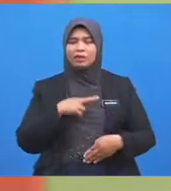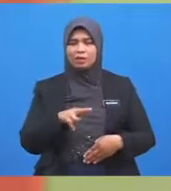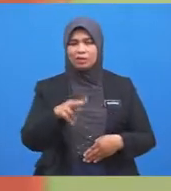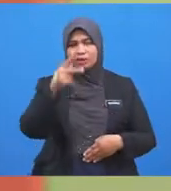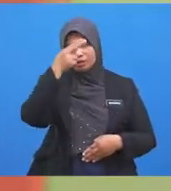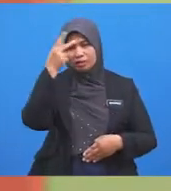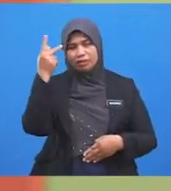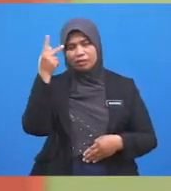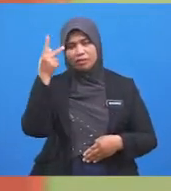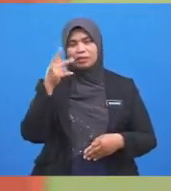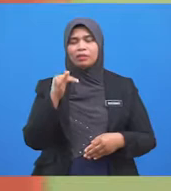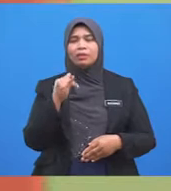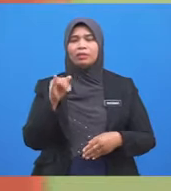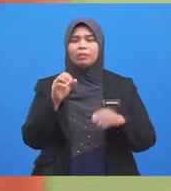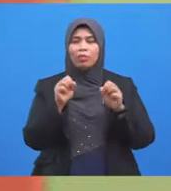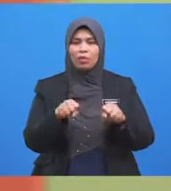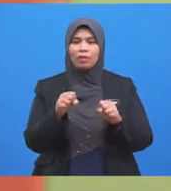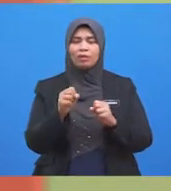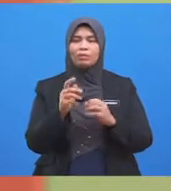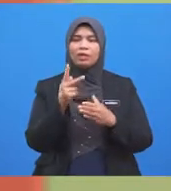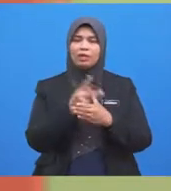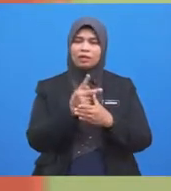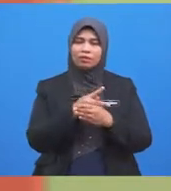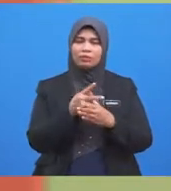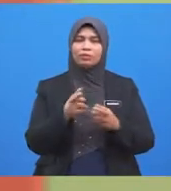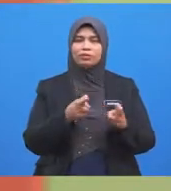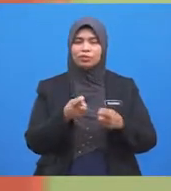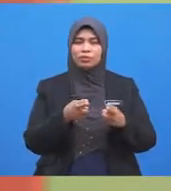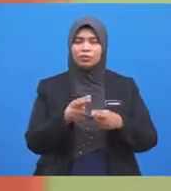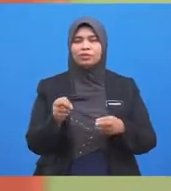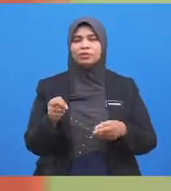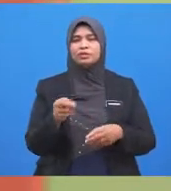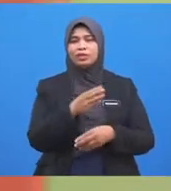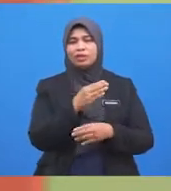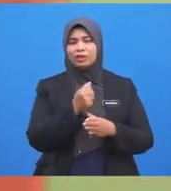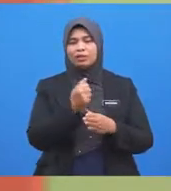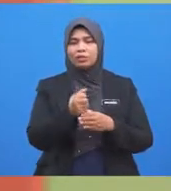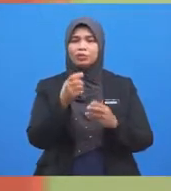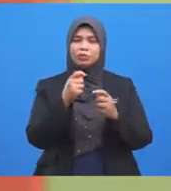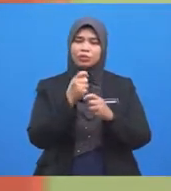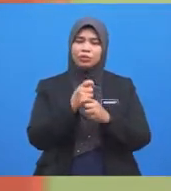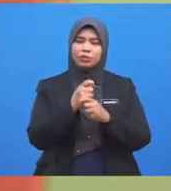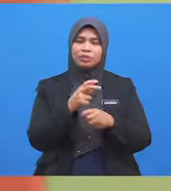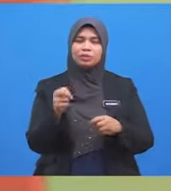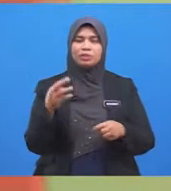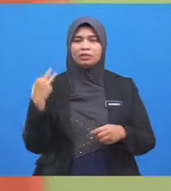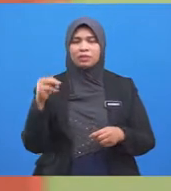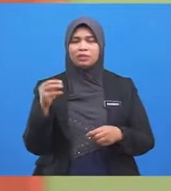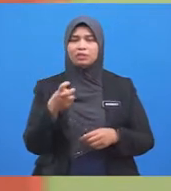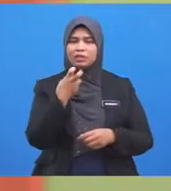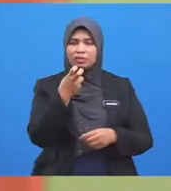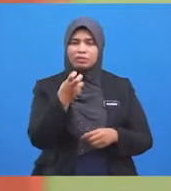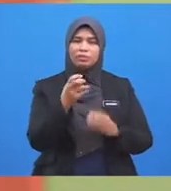kerana ia boleh mengganggu urusan atau tugasan mereka. Mengetuk pintu